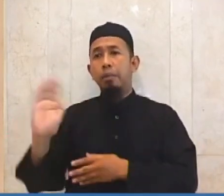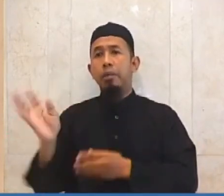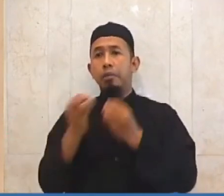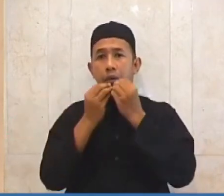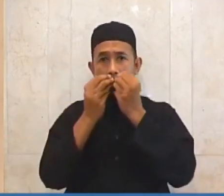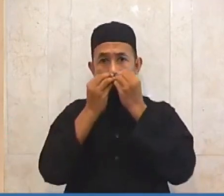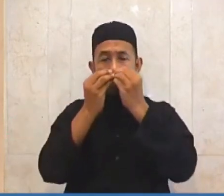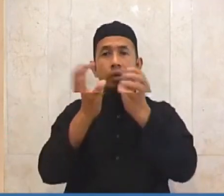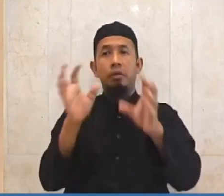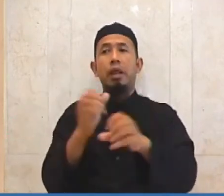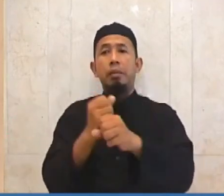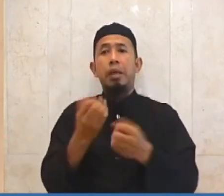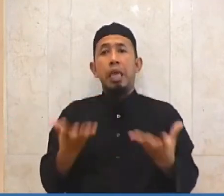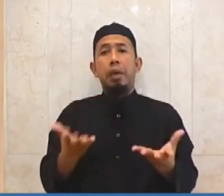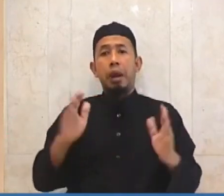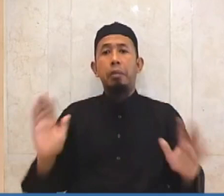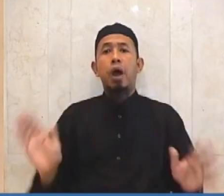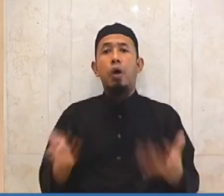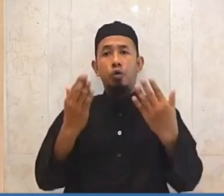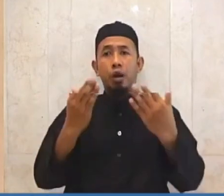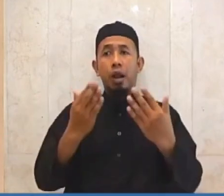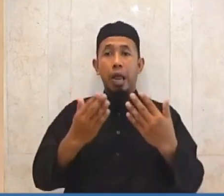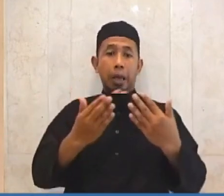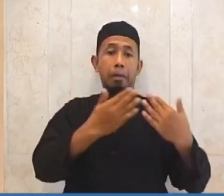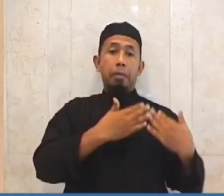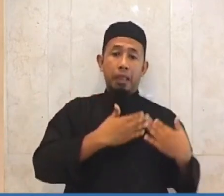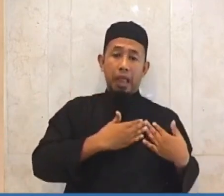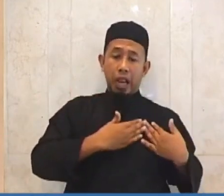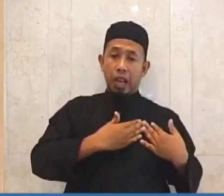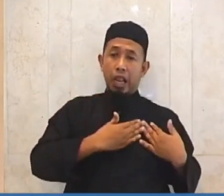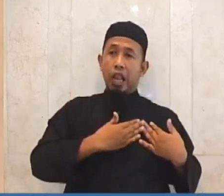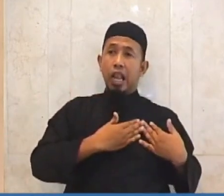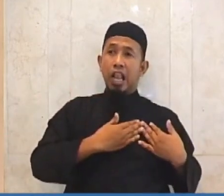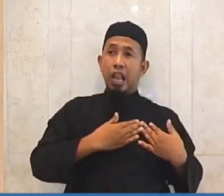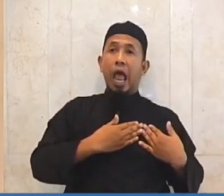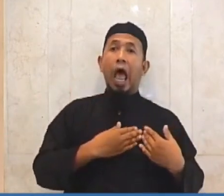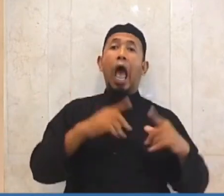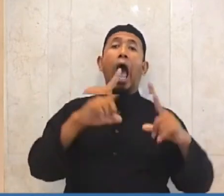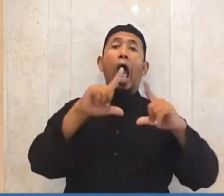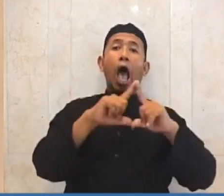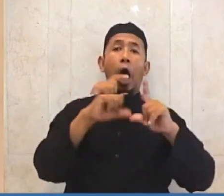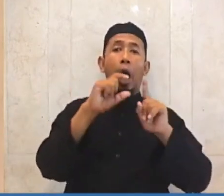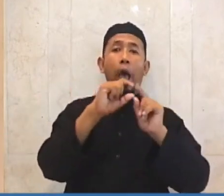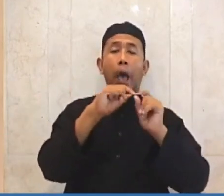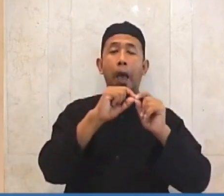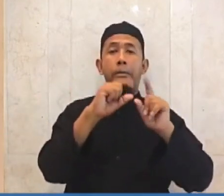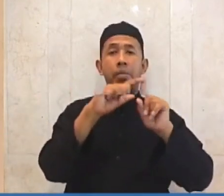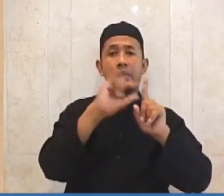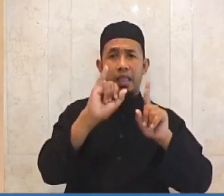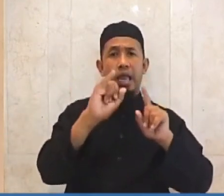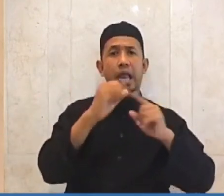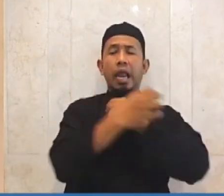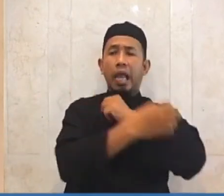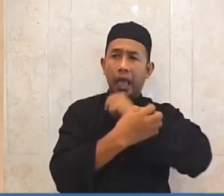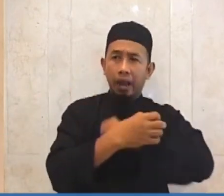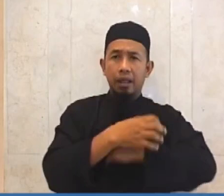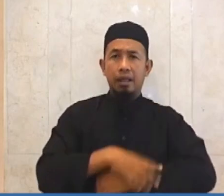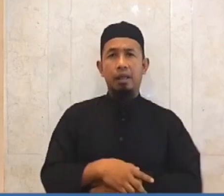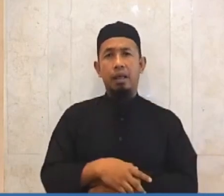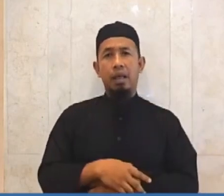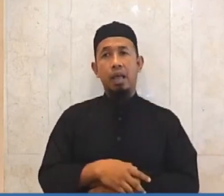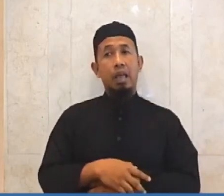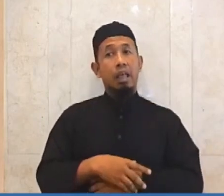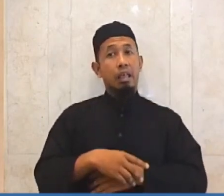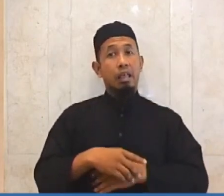abdi negara secara Islami yang pertama adalah bahwa setiap abdi negara harus mengerjakan